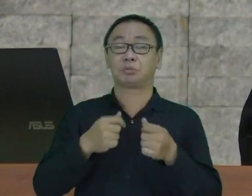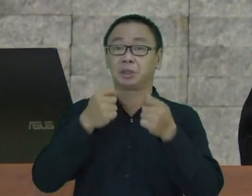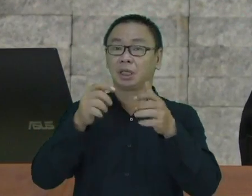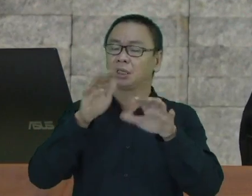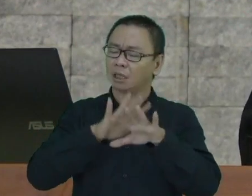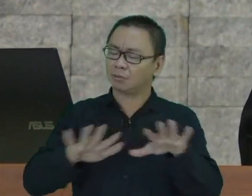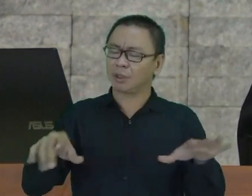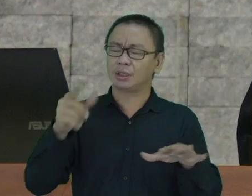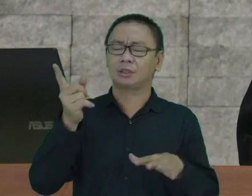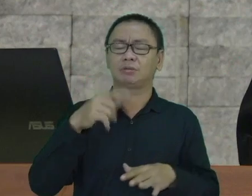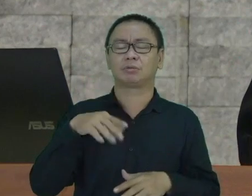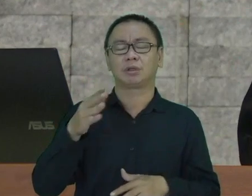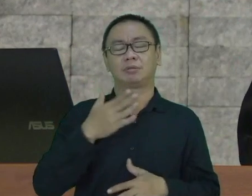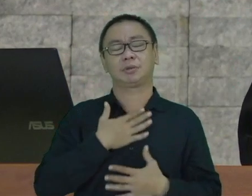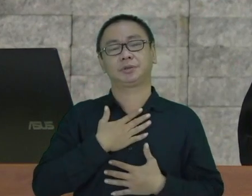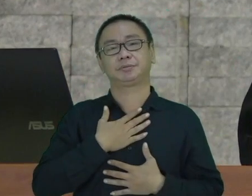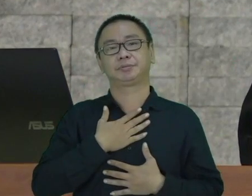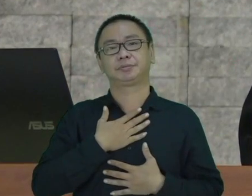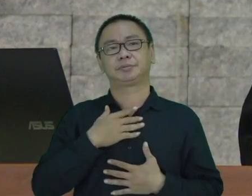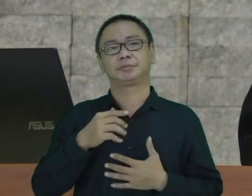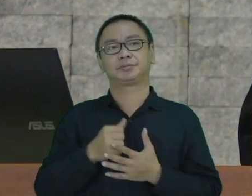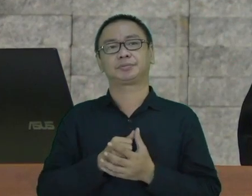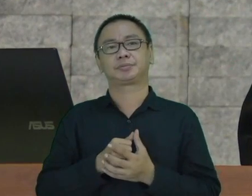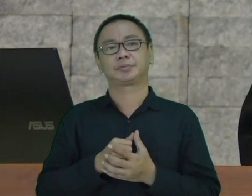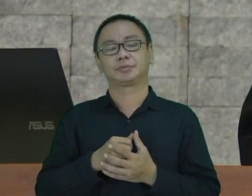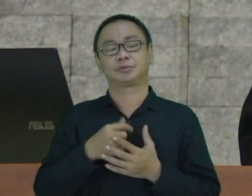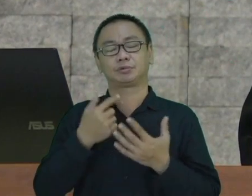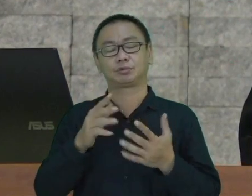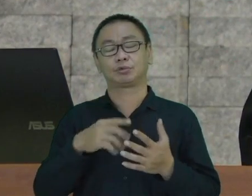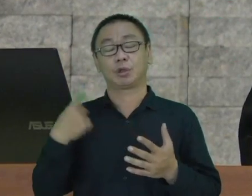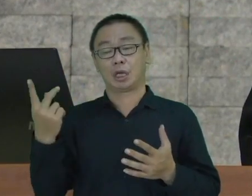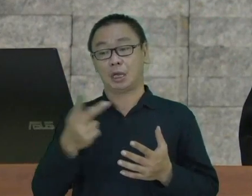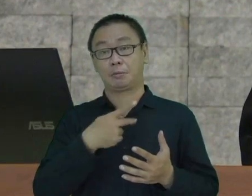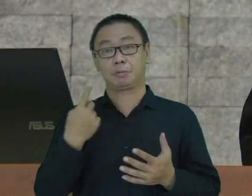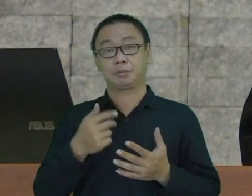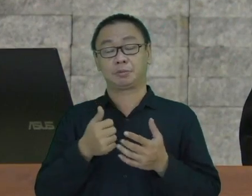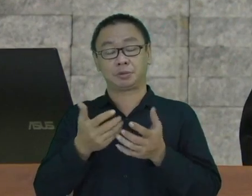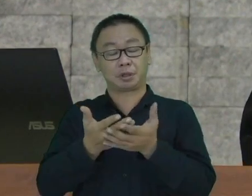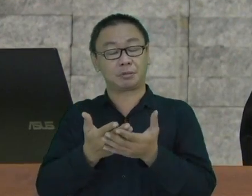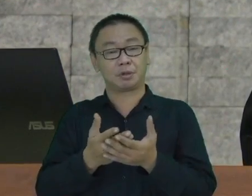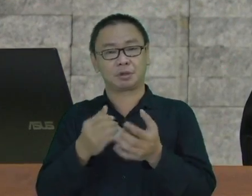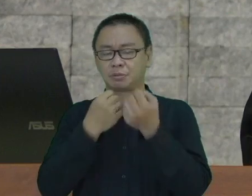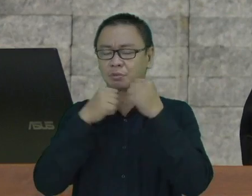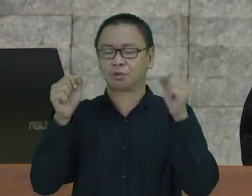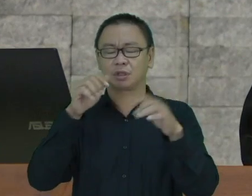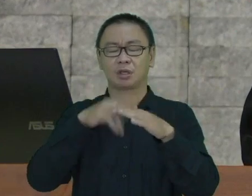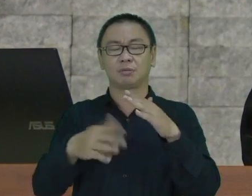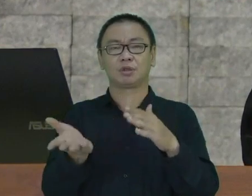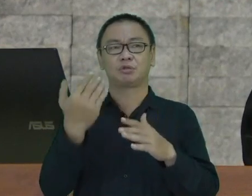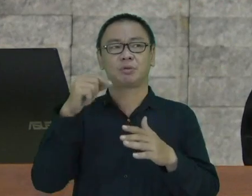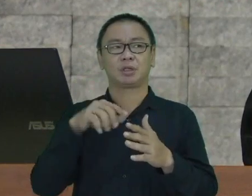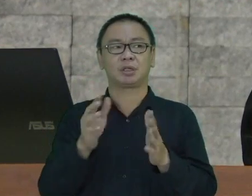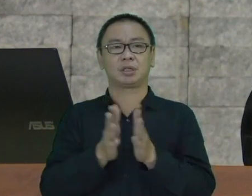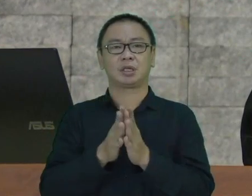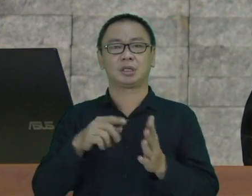itu kepada kami, sehingga sungguh kami mendapatkan satu pemulihan di dalam kehidupan ini, dan